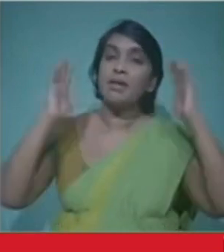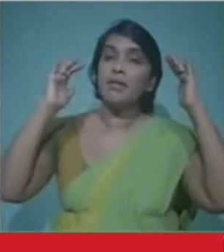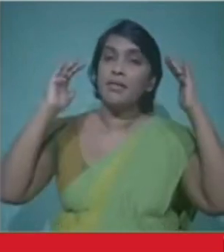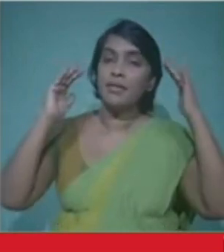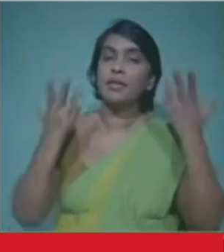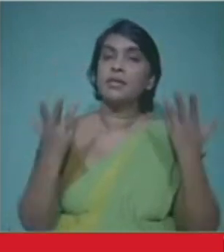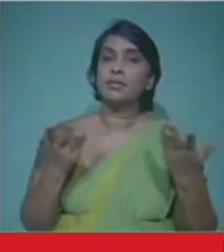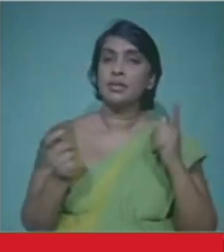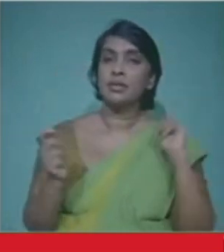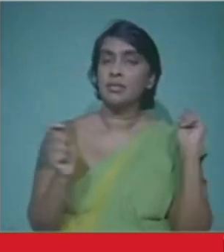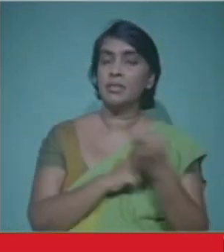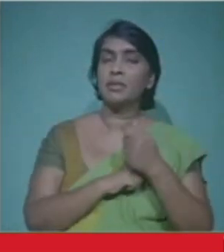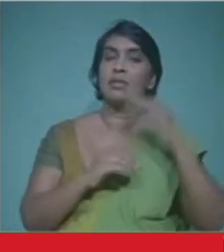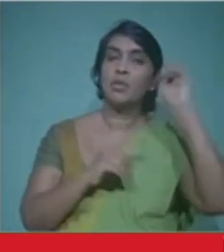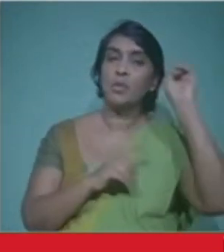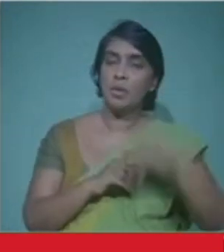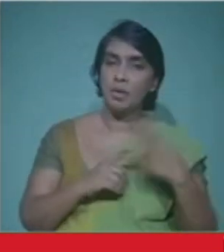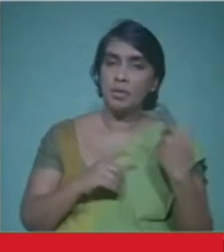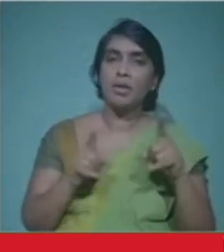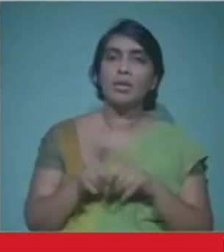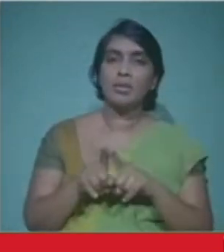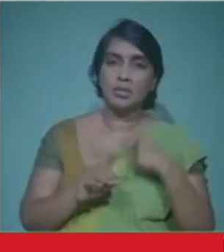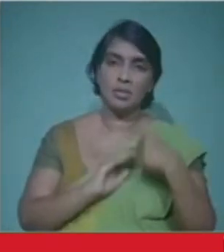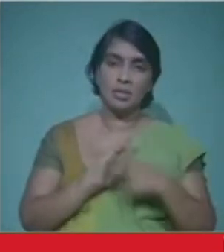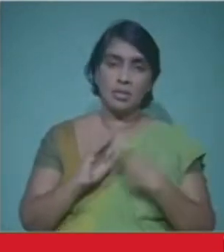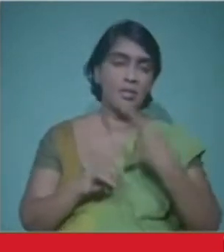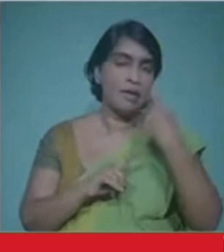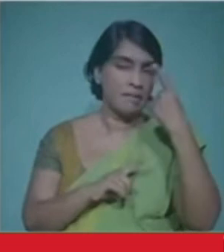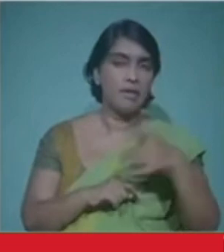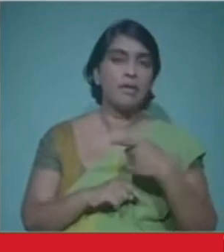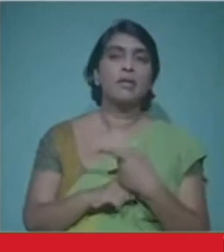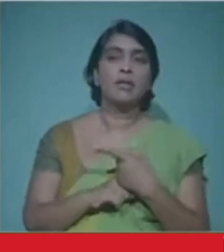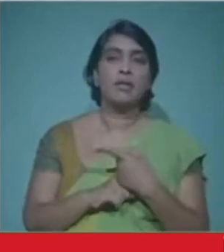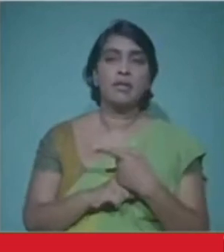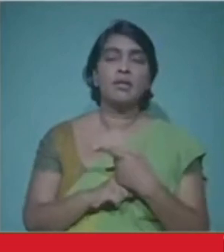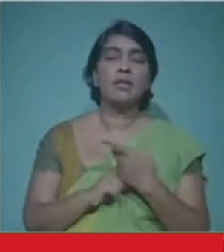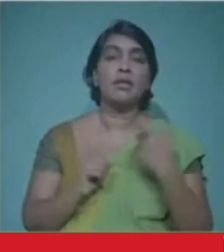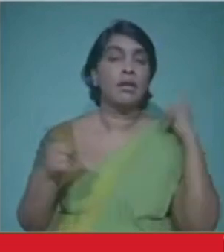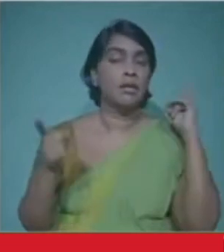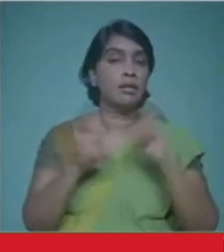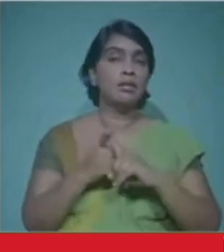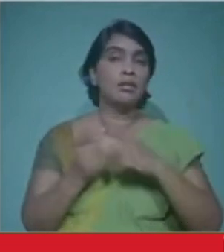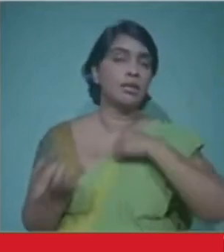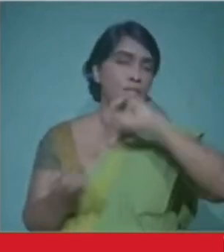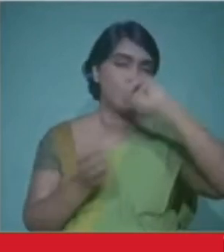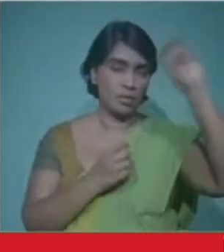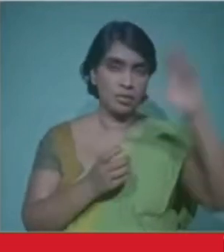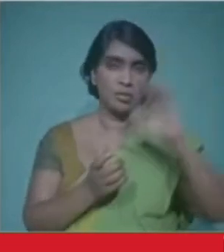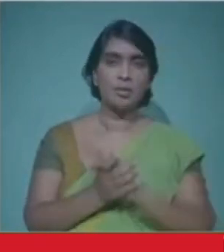මේ මැච් එක ජයග්‍රහණය කරගන්න බෑ. එවැනි තත්ත්වයක් මේ රටේ තිබුණ නිසා තමයි ඒ තරගාවලිය එහාට ගියේ.